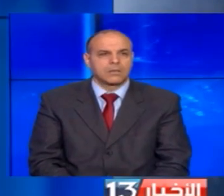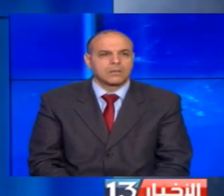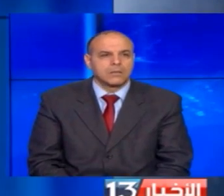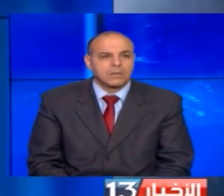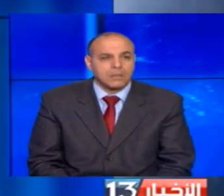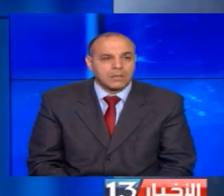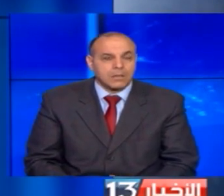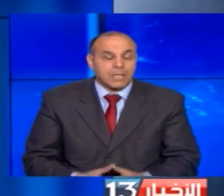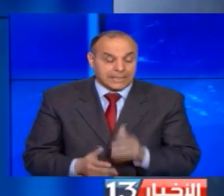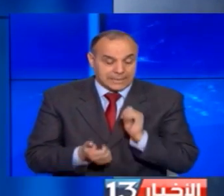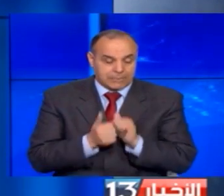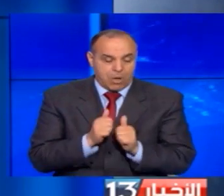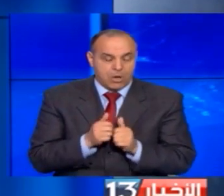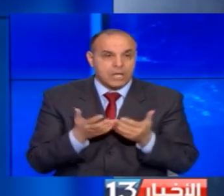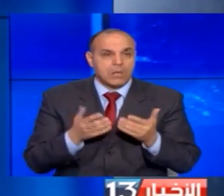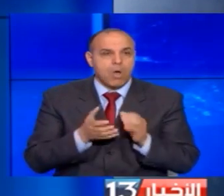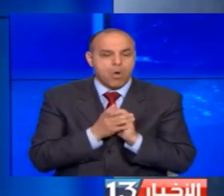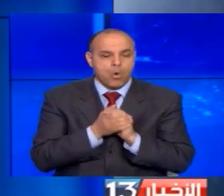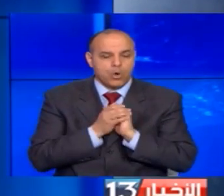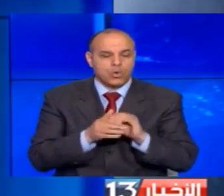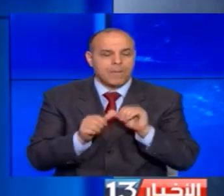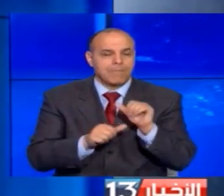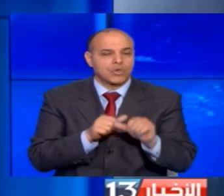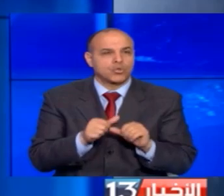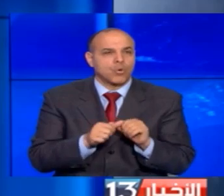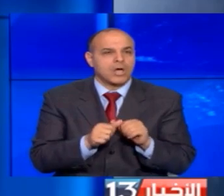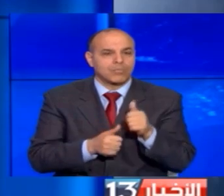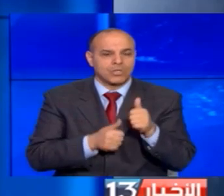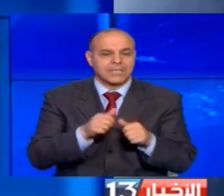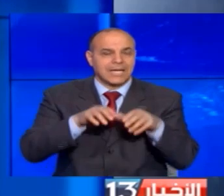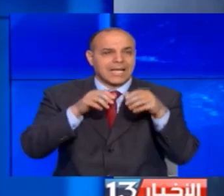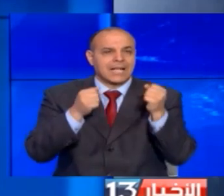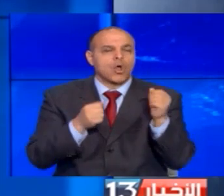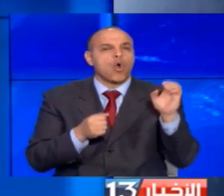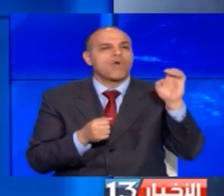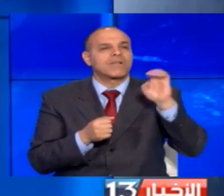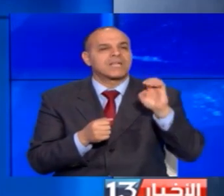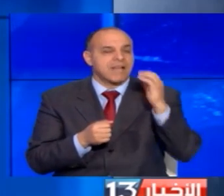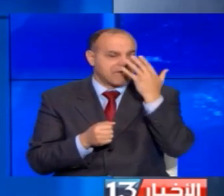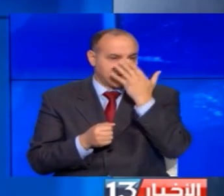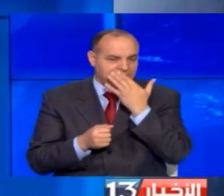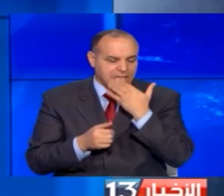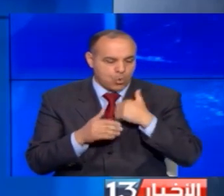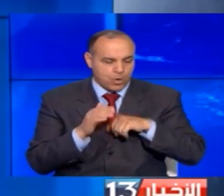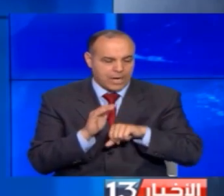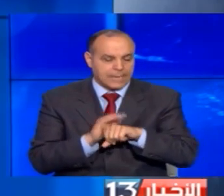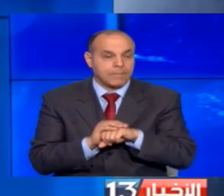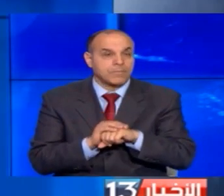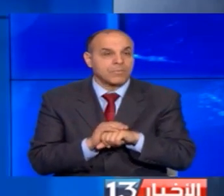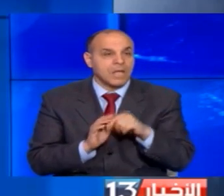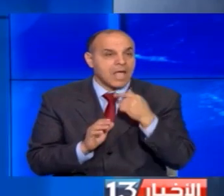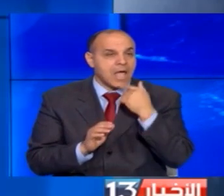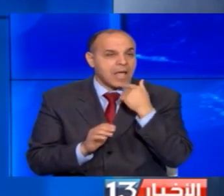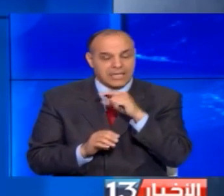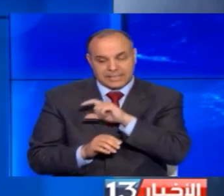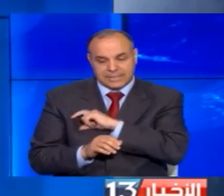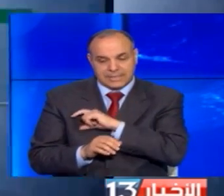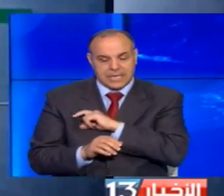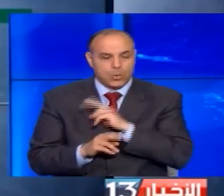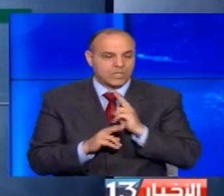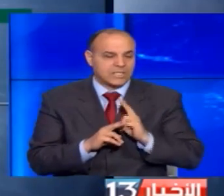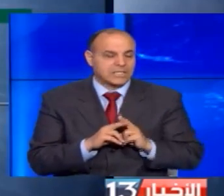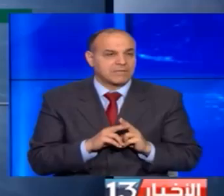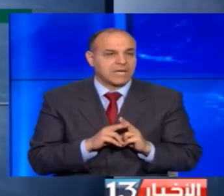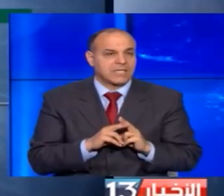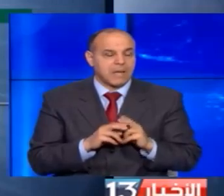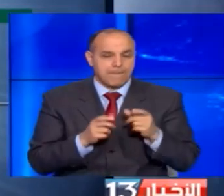في أخبار الرياضة، وضعت قرعة دور مجموعات مسابقة كأس الكونفدرالية الإفريقية لكرة القدم النجم الساحلي والنادي